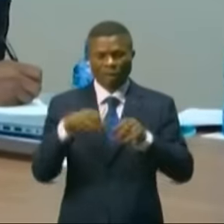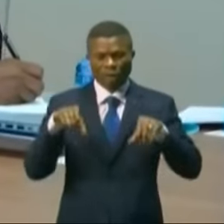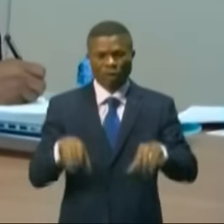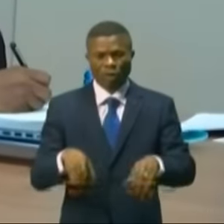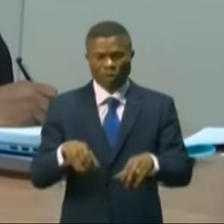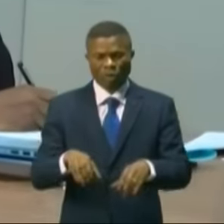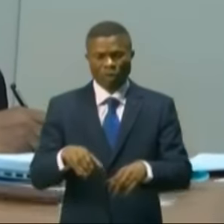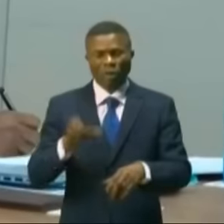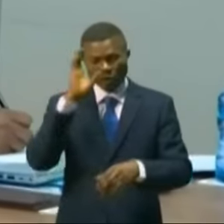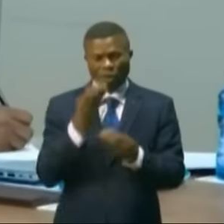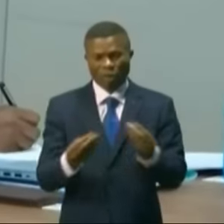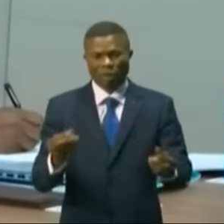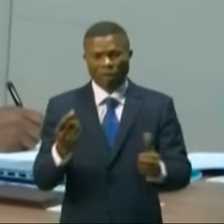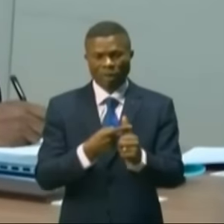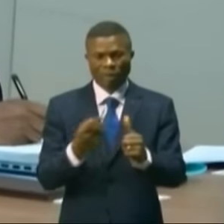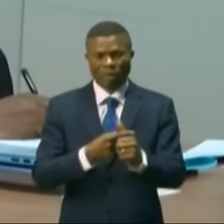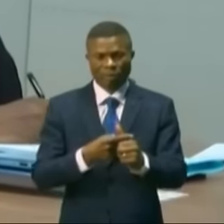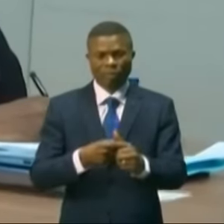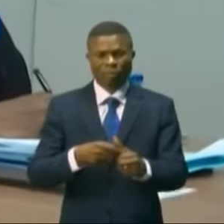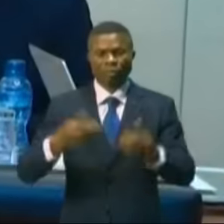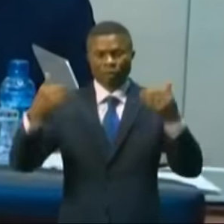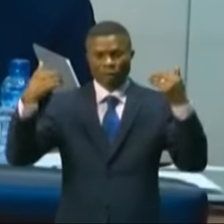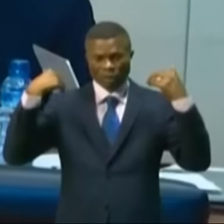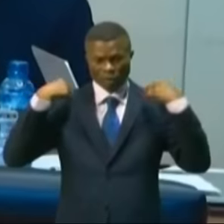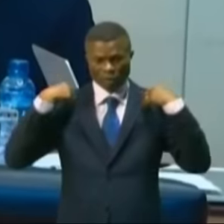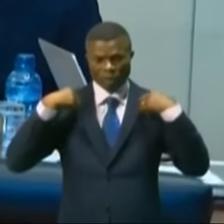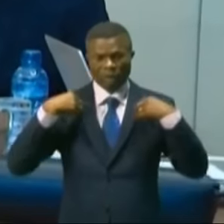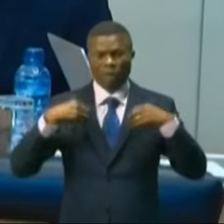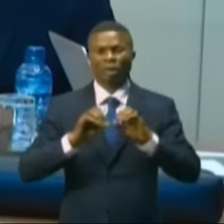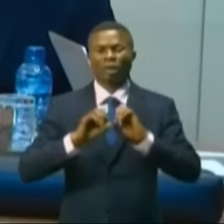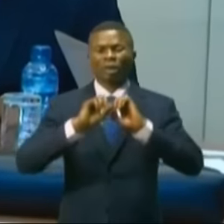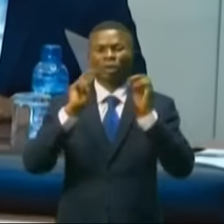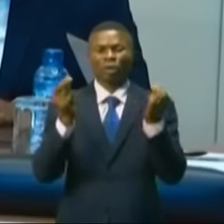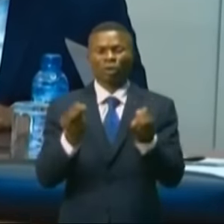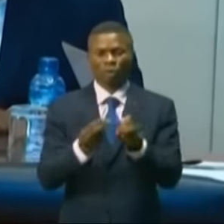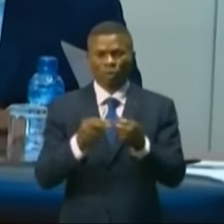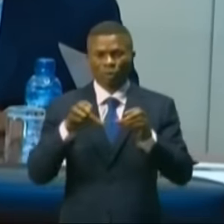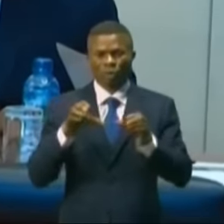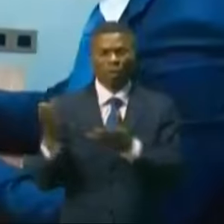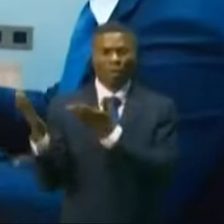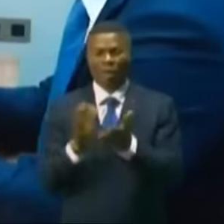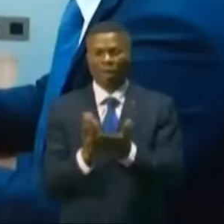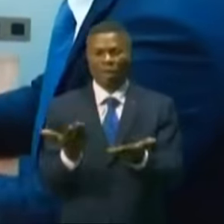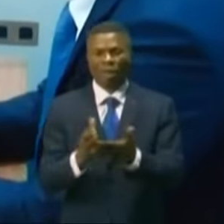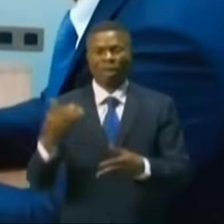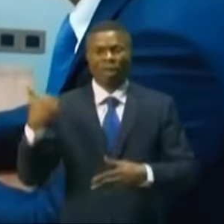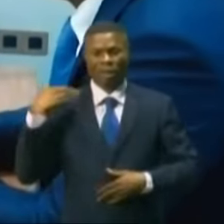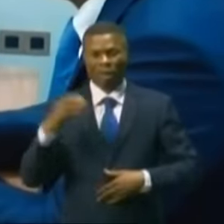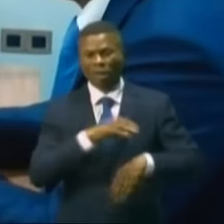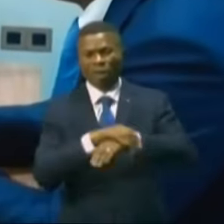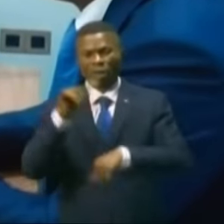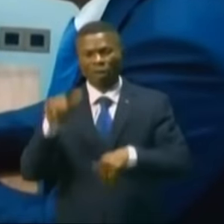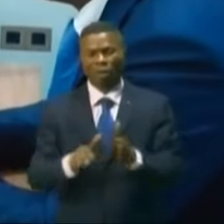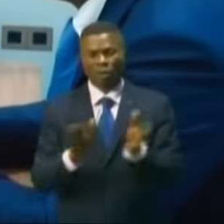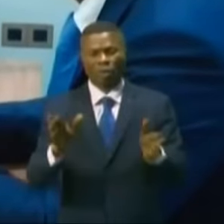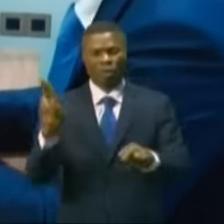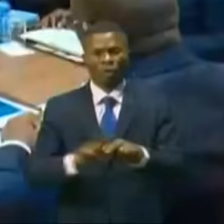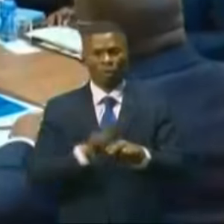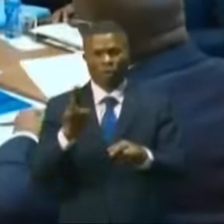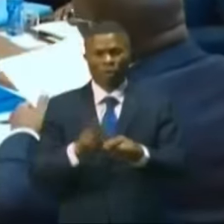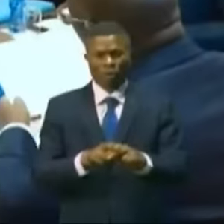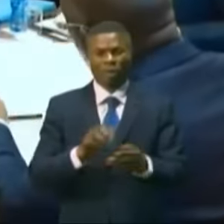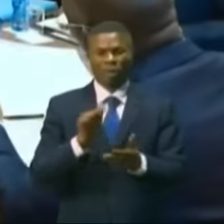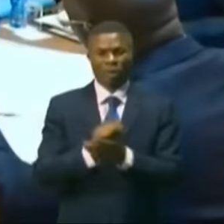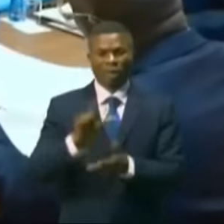le cap. D'abord avec le comité de pilotage de la réforme des entreprises du portefeuille de l'État, conduite par son secrétaire exécutif Alex